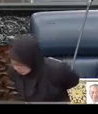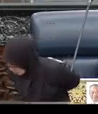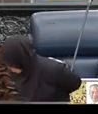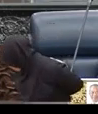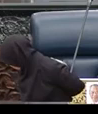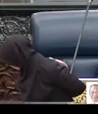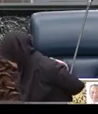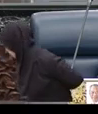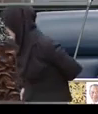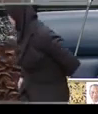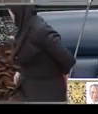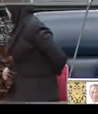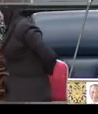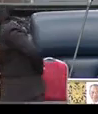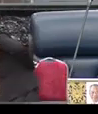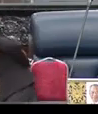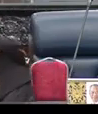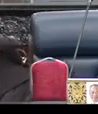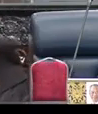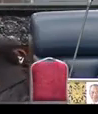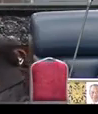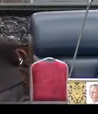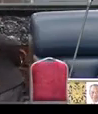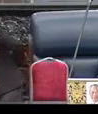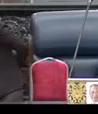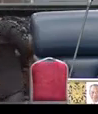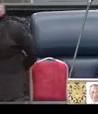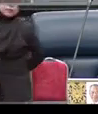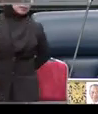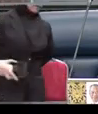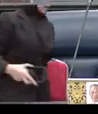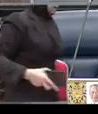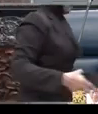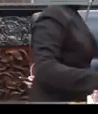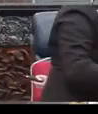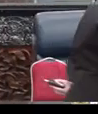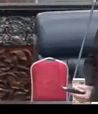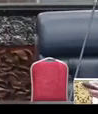nya adalah untuk optik politik